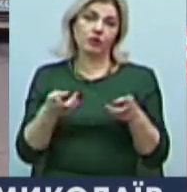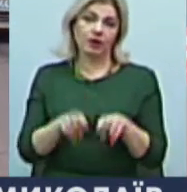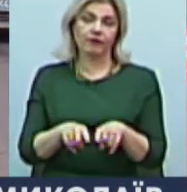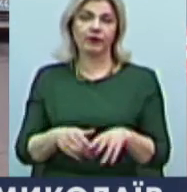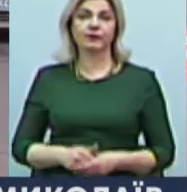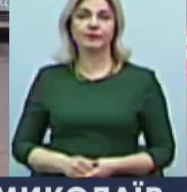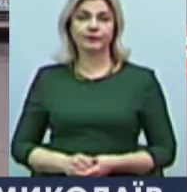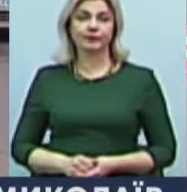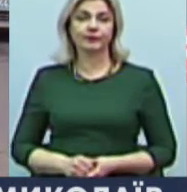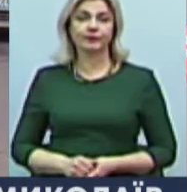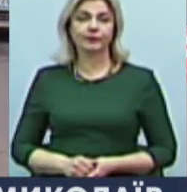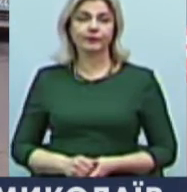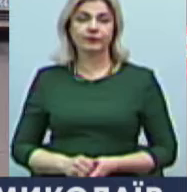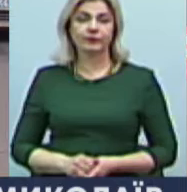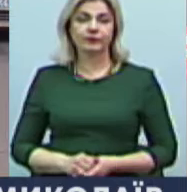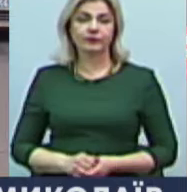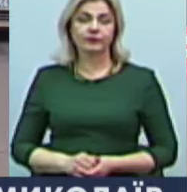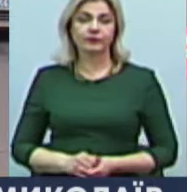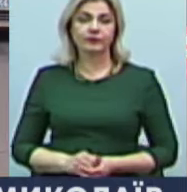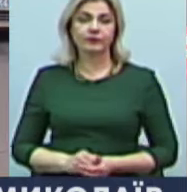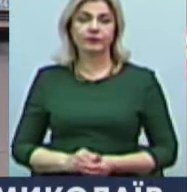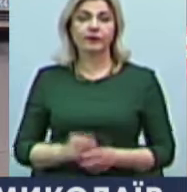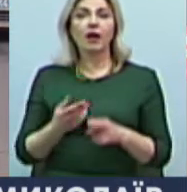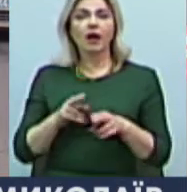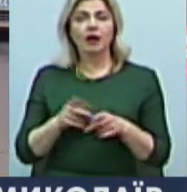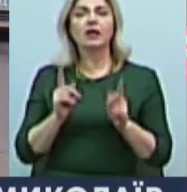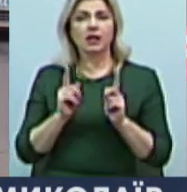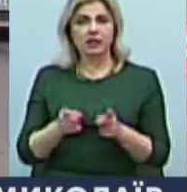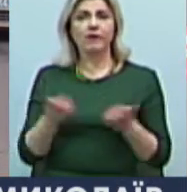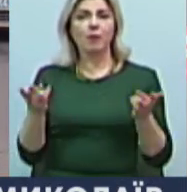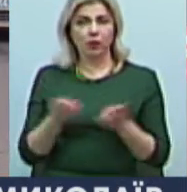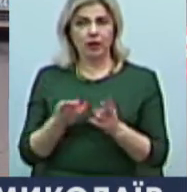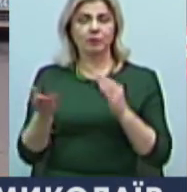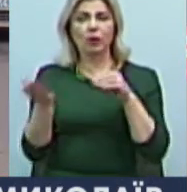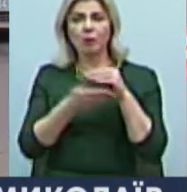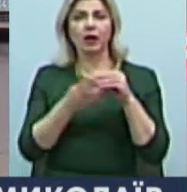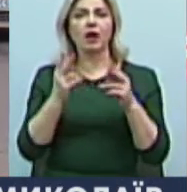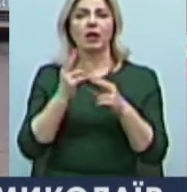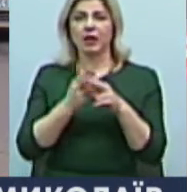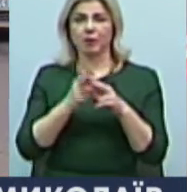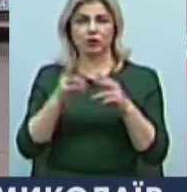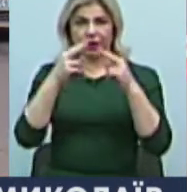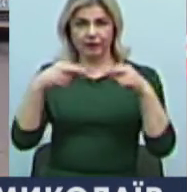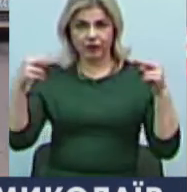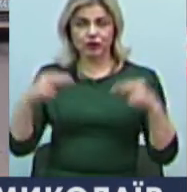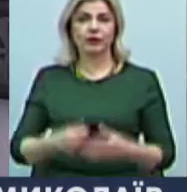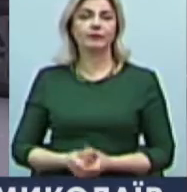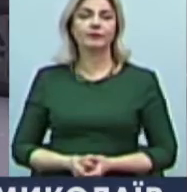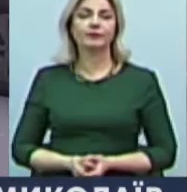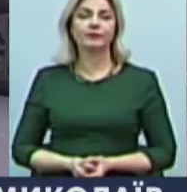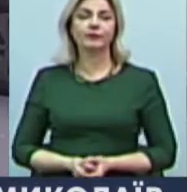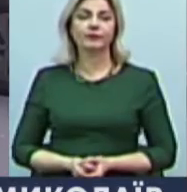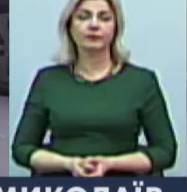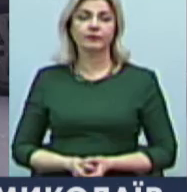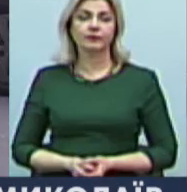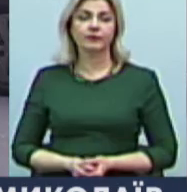добро, то ми приїжджаємо та прибираємо з вишкою. Це дійсно потрібно. Я буду сьогодні їм це говорити. Вони вже будуть приймати рішення.